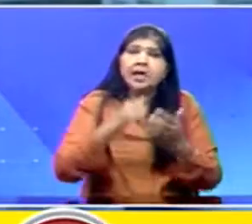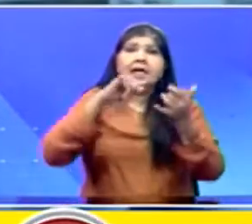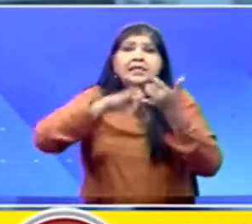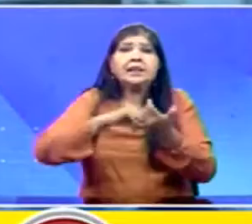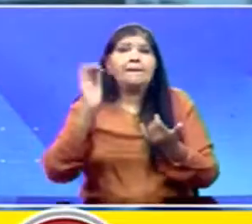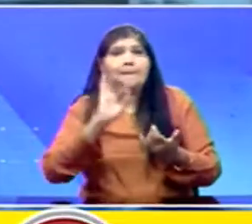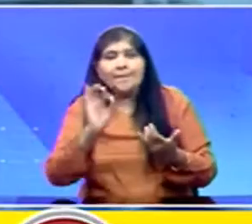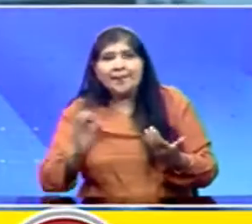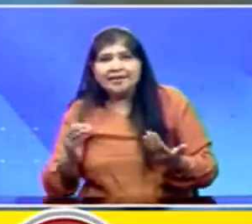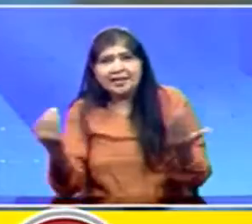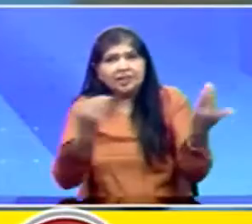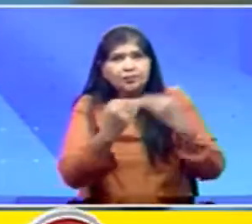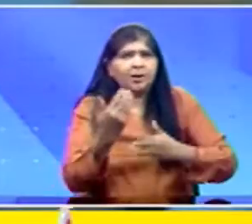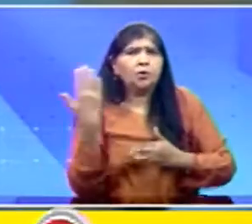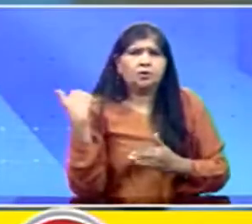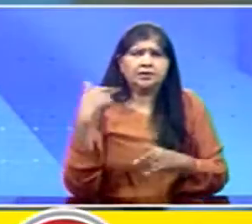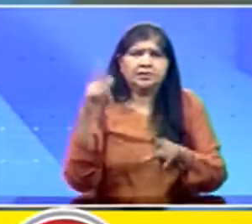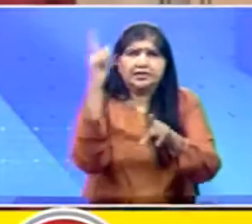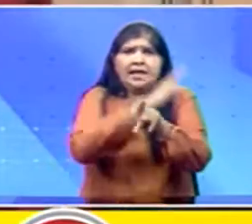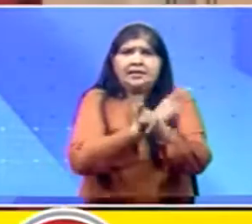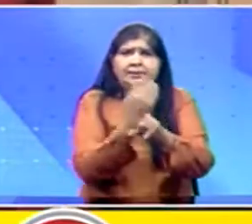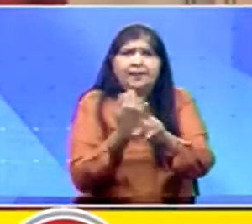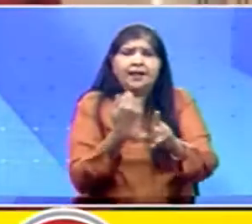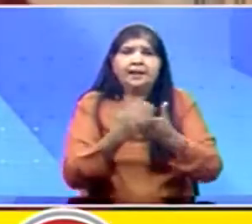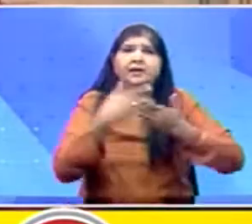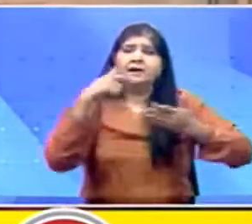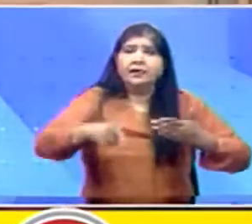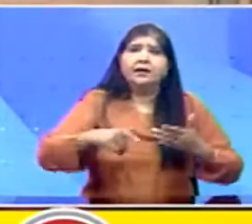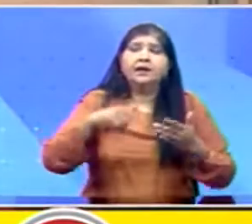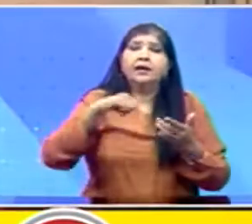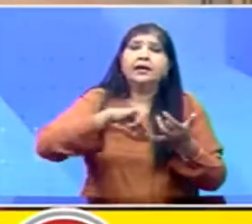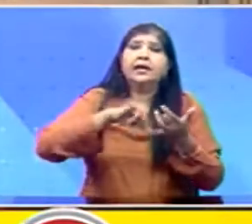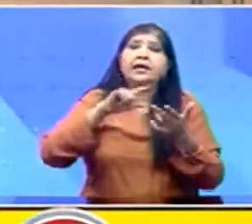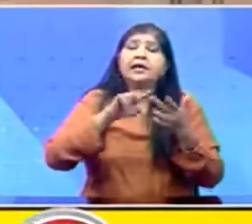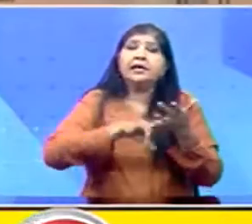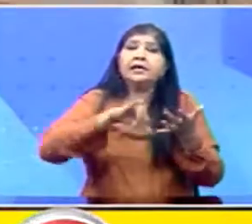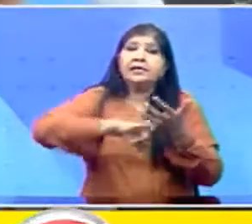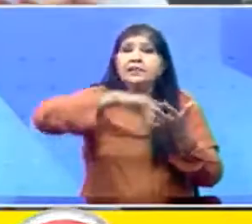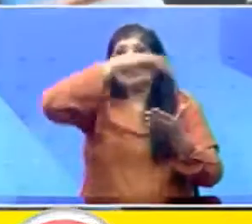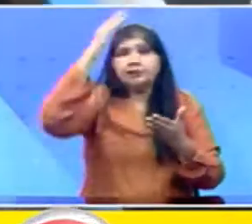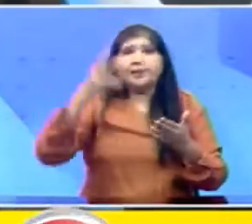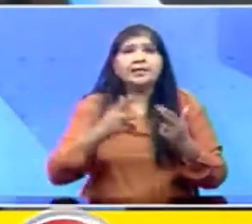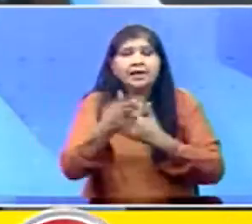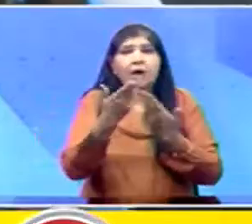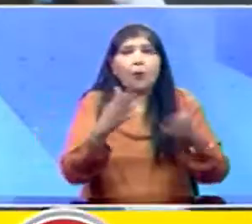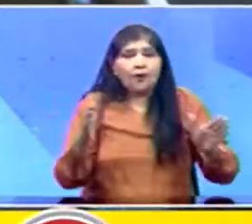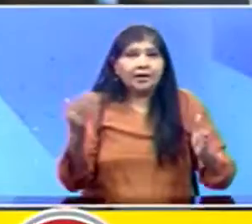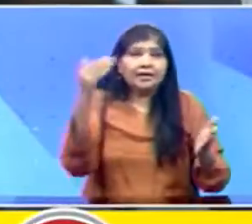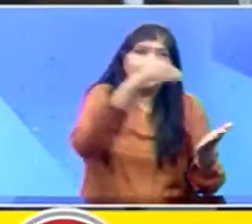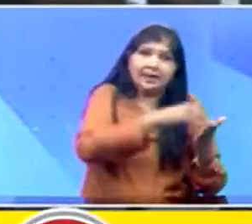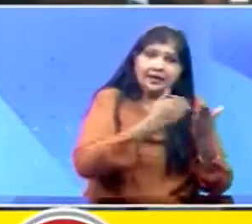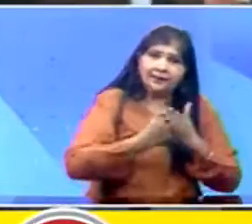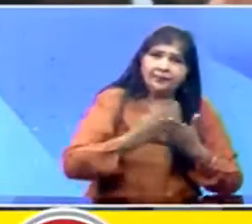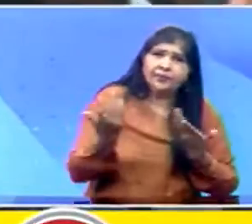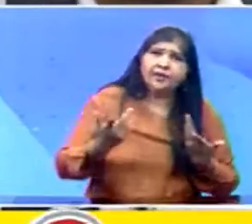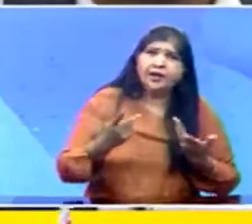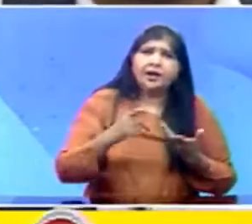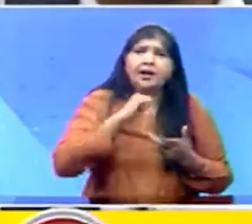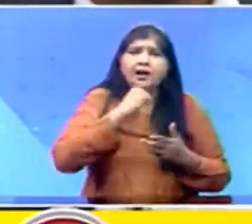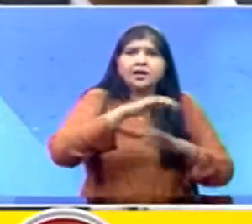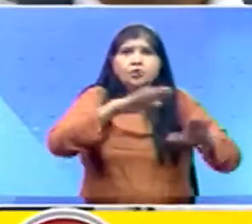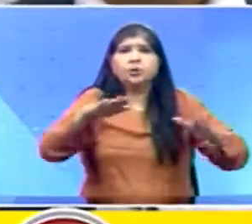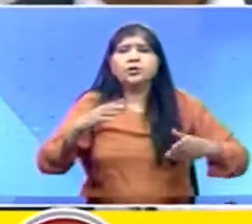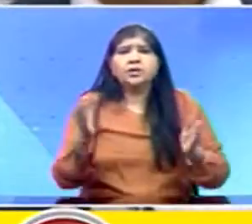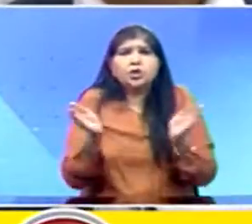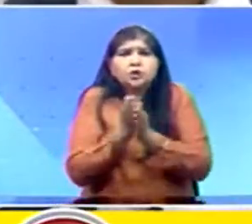है कुछ दिन पहले जब मैं इन स्पेस के हेड़क्वाटर के लोकारपन के लिए गया था तो मैंने कई युवाओं